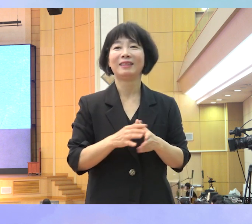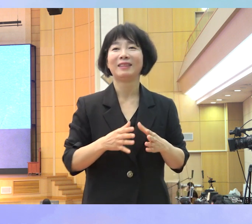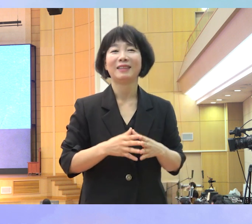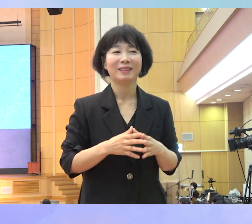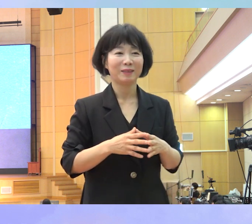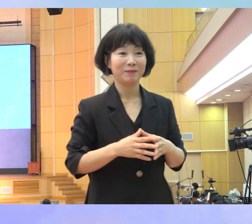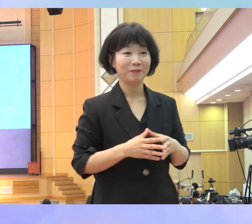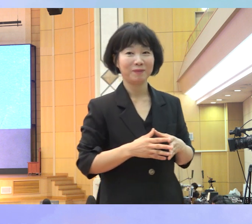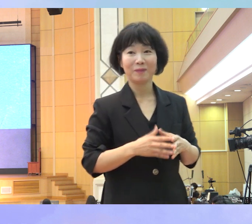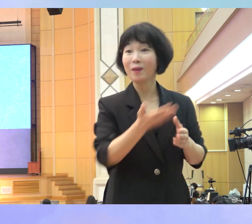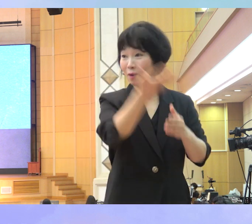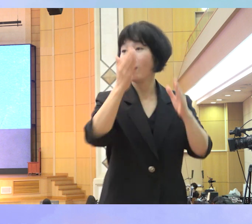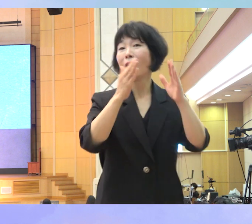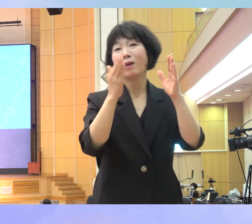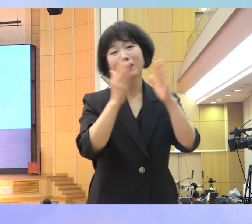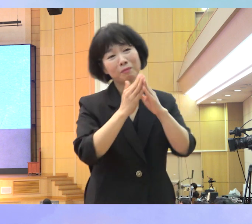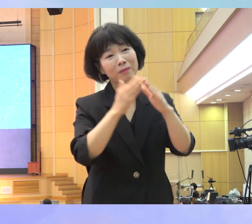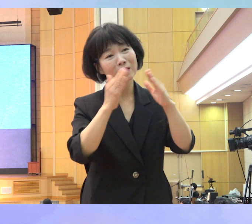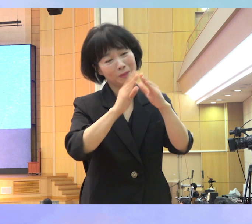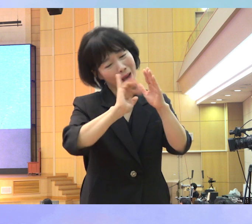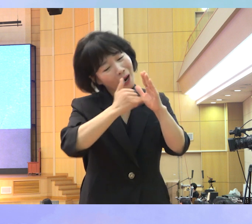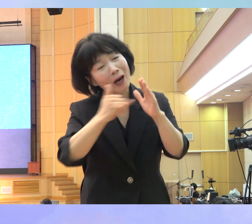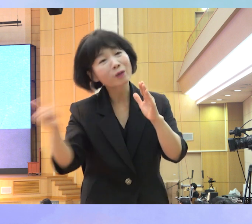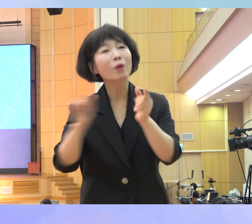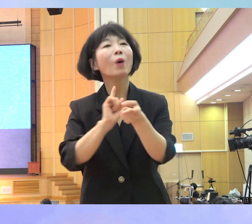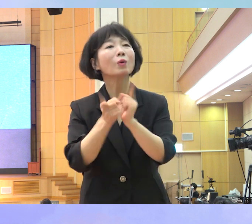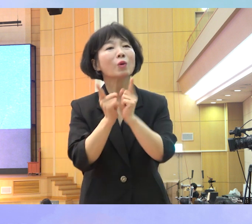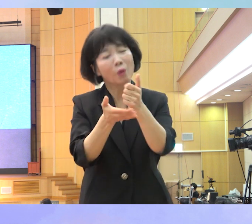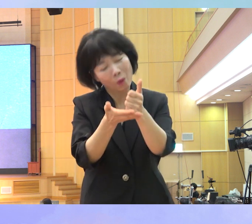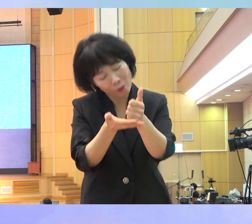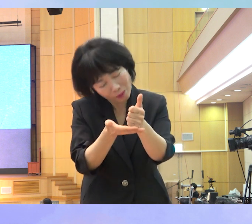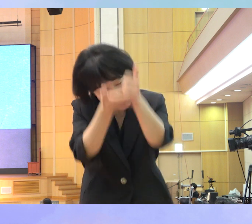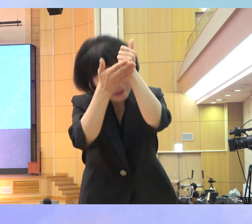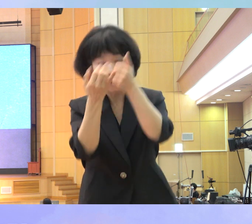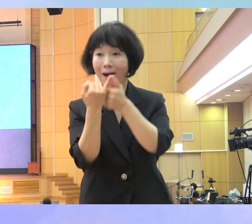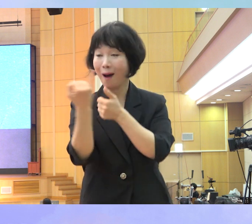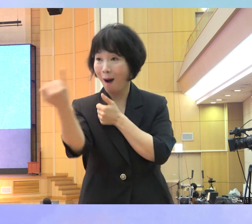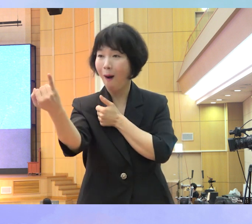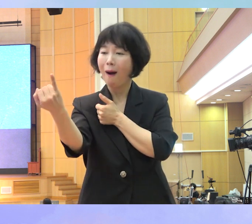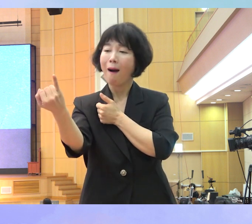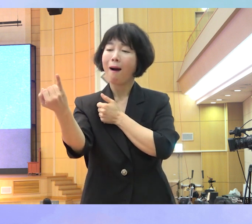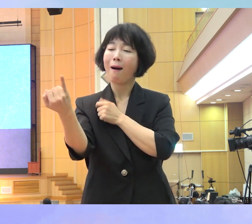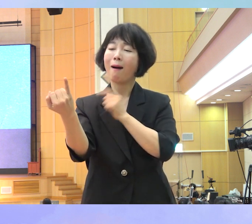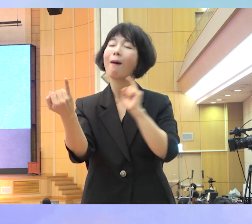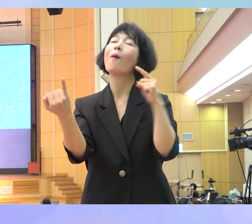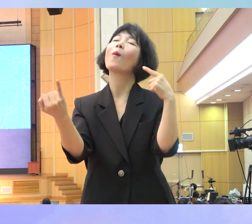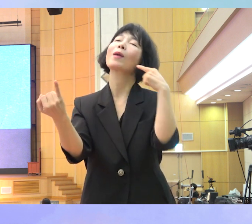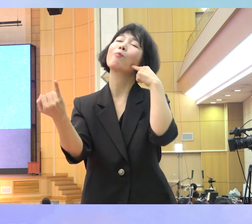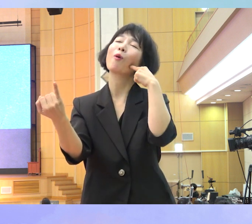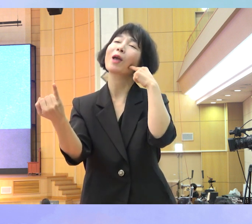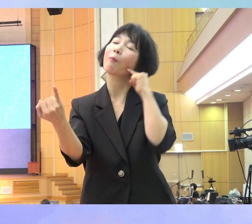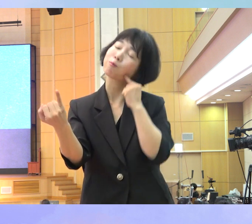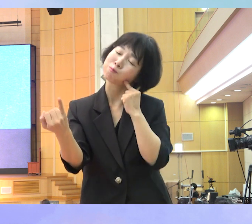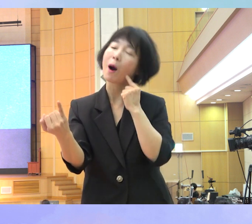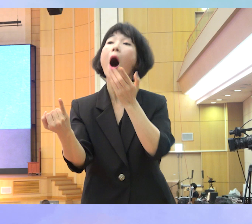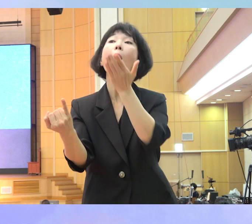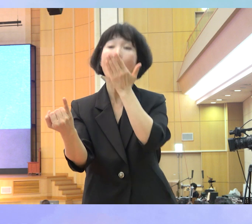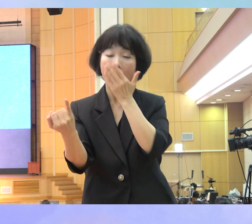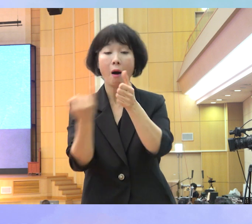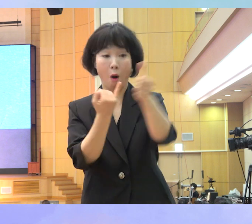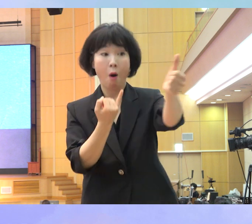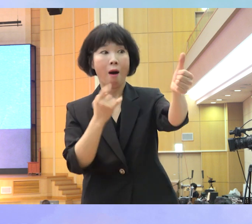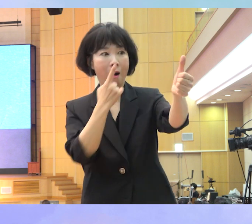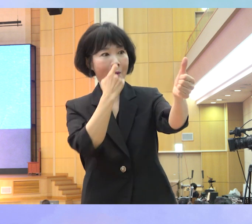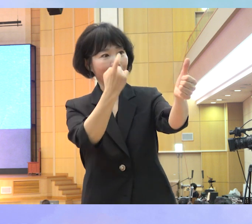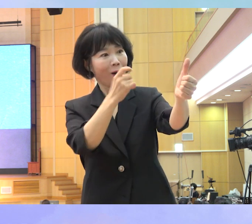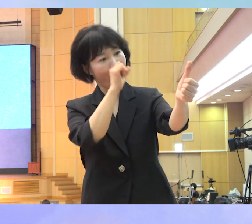가정에서가 중요하거든요. 가정에서 하실 때 잘한다, 예쁘다, 멋있다, 할 수 있다, 괜찮다,